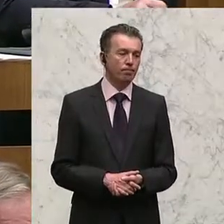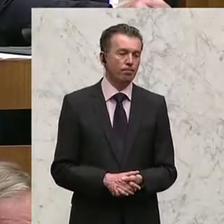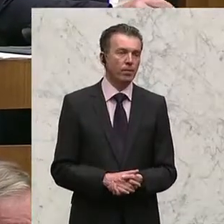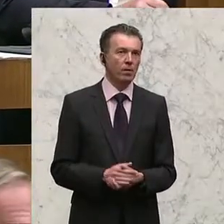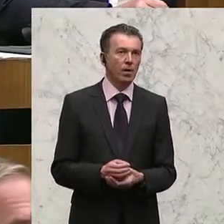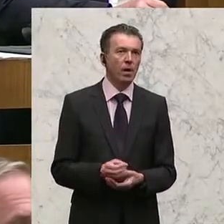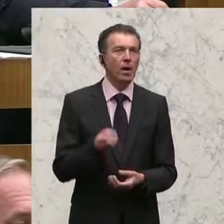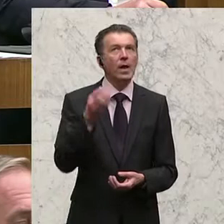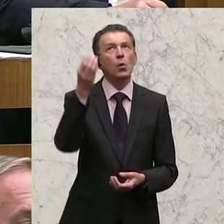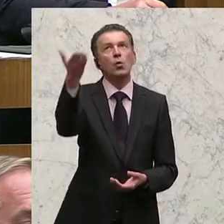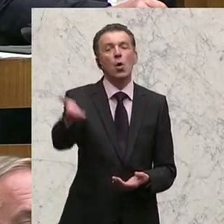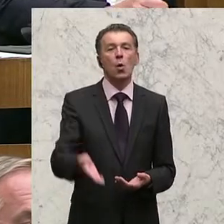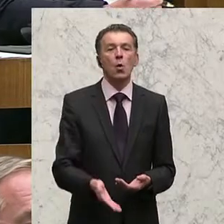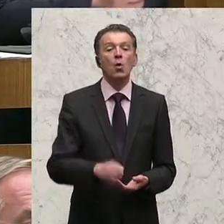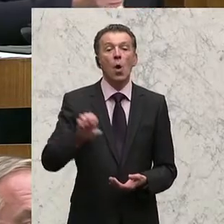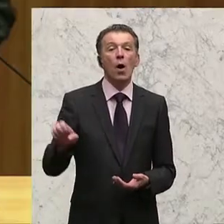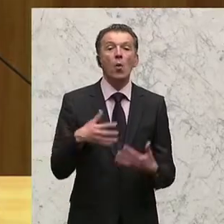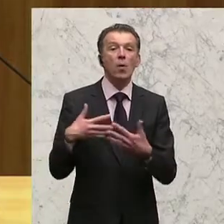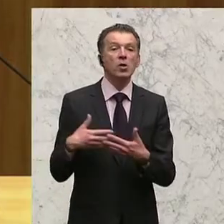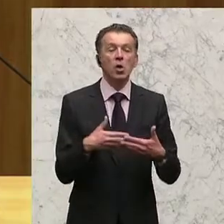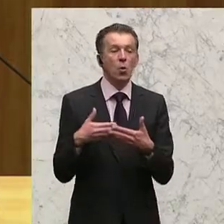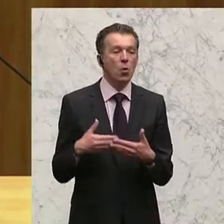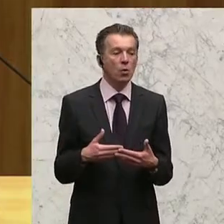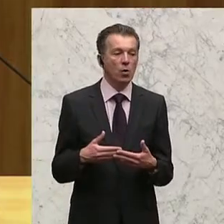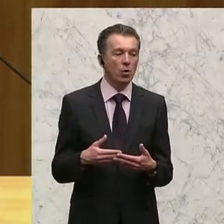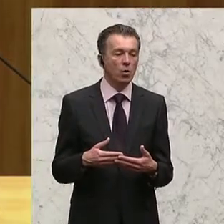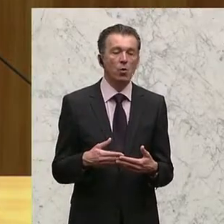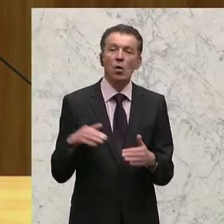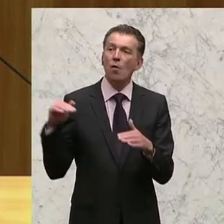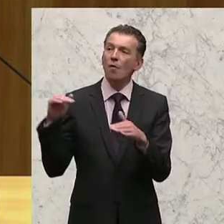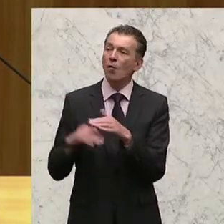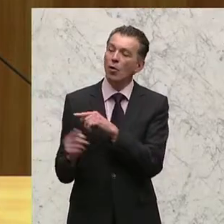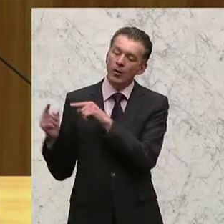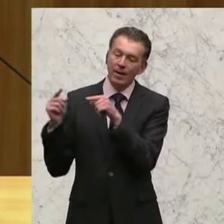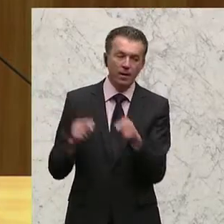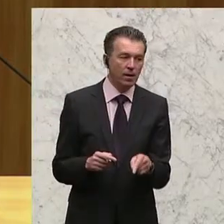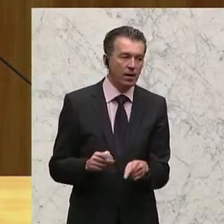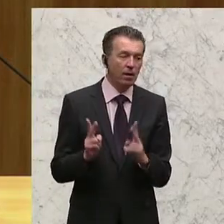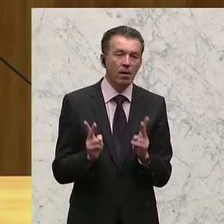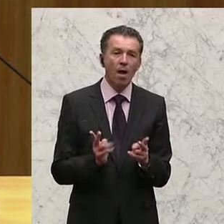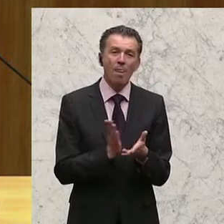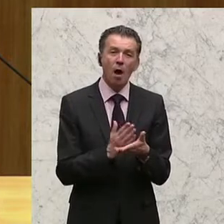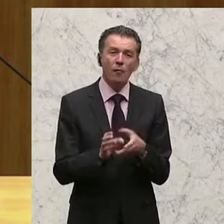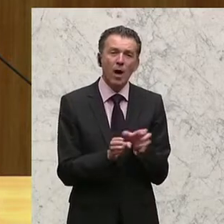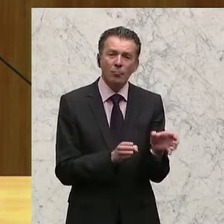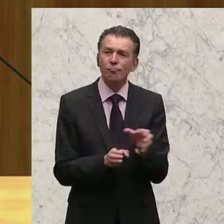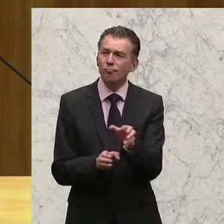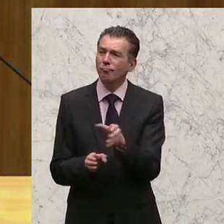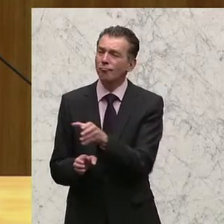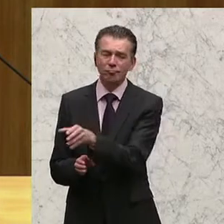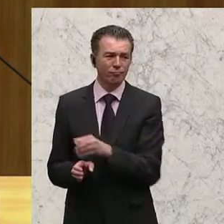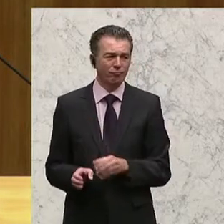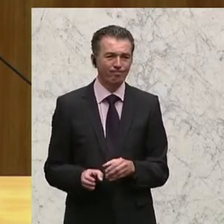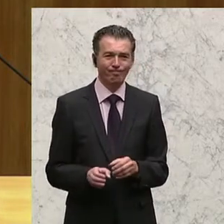diese Illusion, dass die Europäische Union diese Flüchtlinge, die jetzt hereingekommen sind, aufteilen kann,